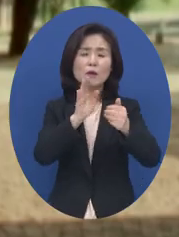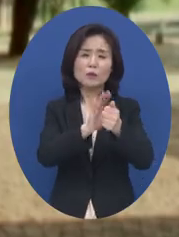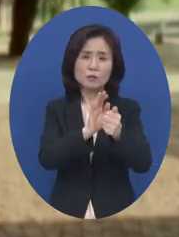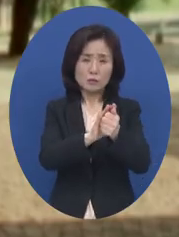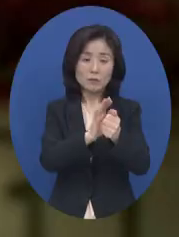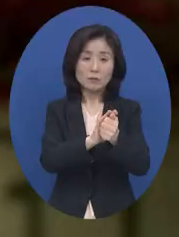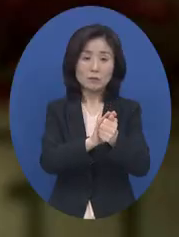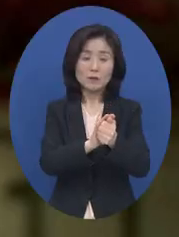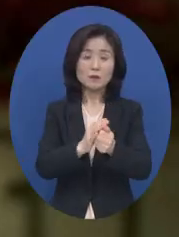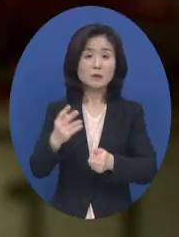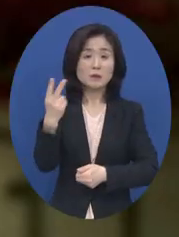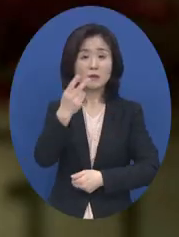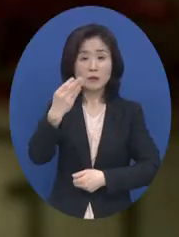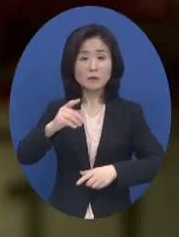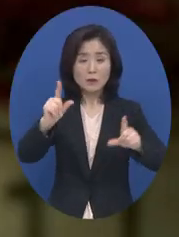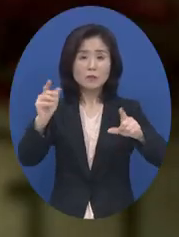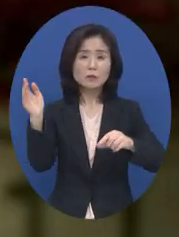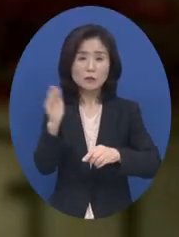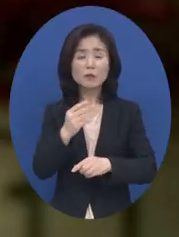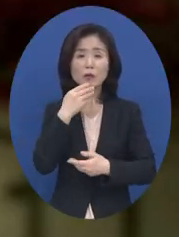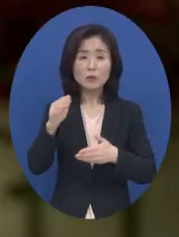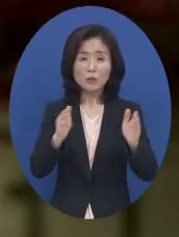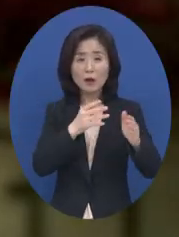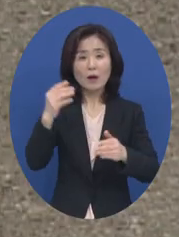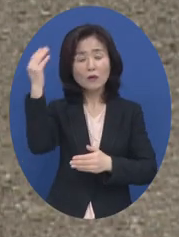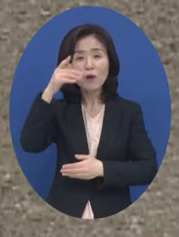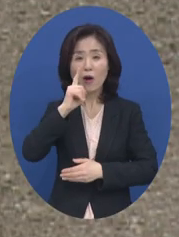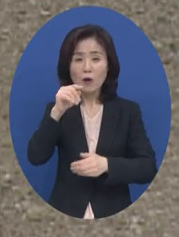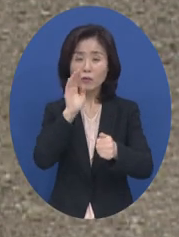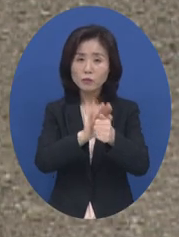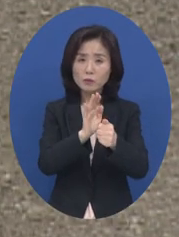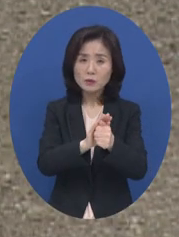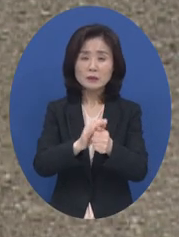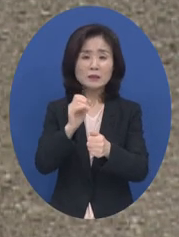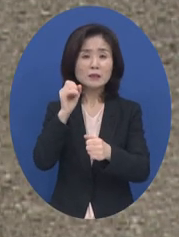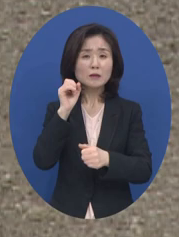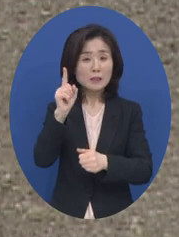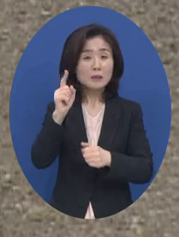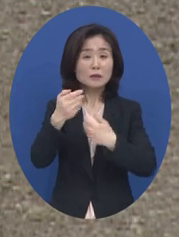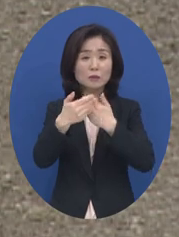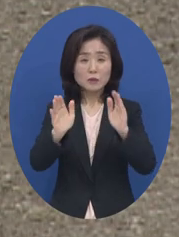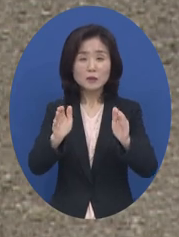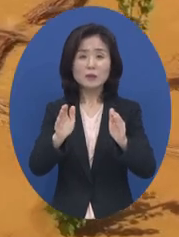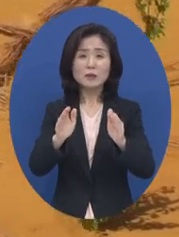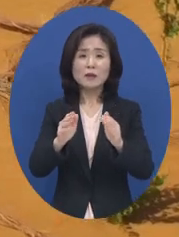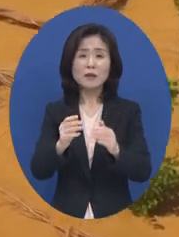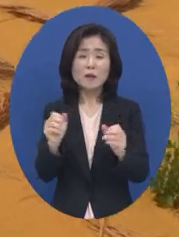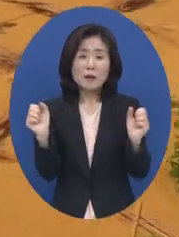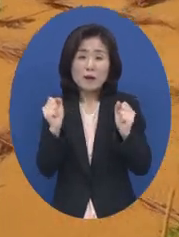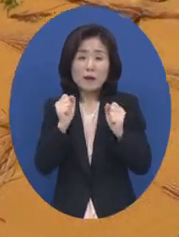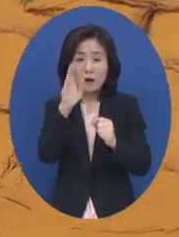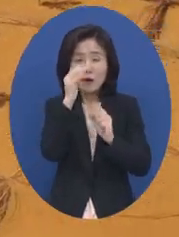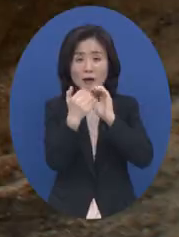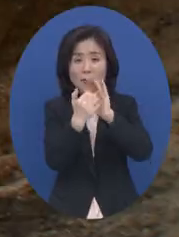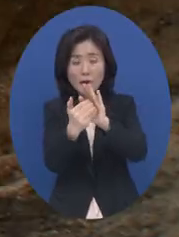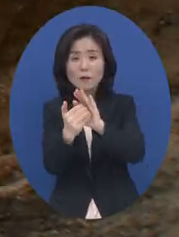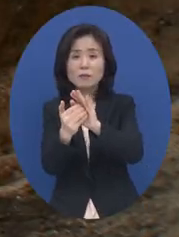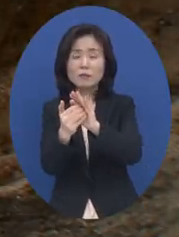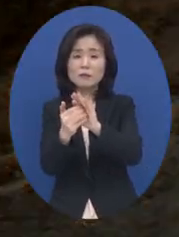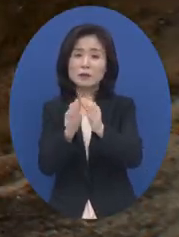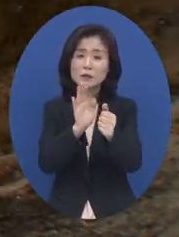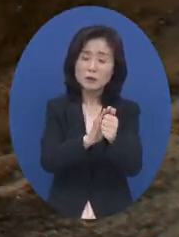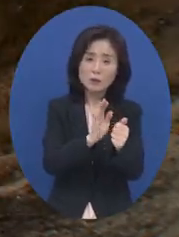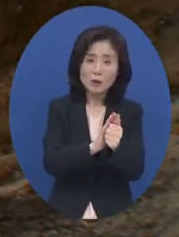2003년부터 한국어 교육을 지원하는 스마트 교실 과 말라리아 감염 예방 물품지원 사막화 방지 산림녹화